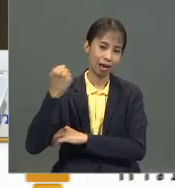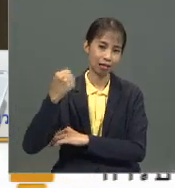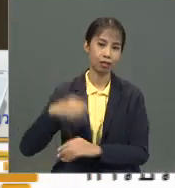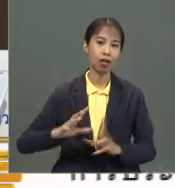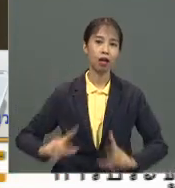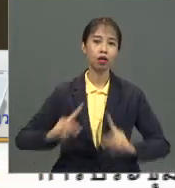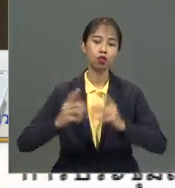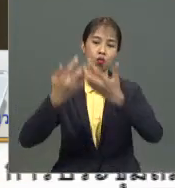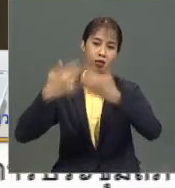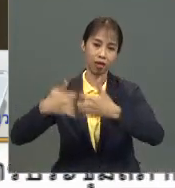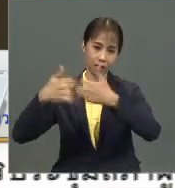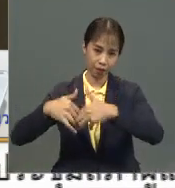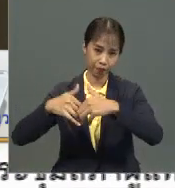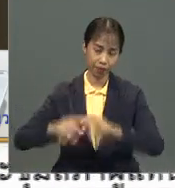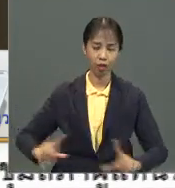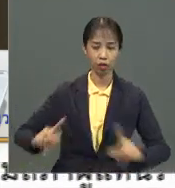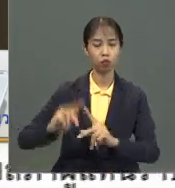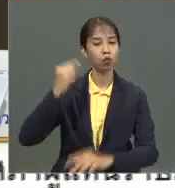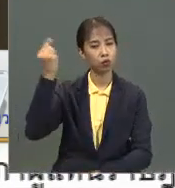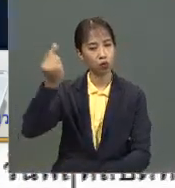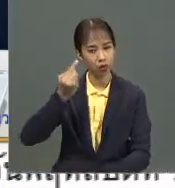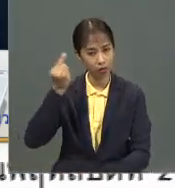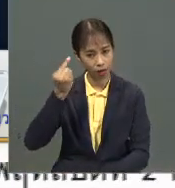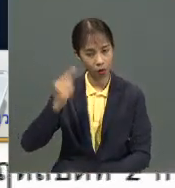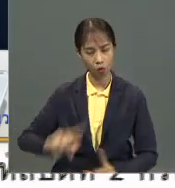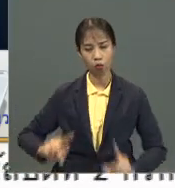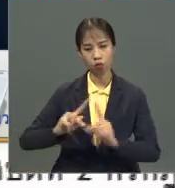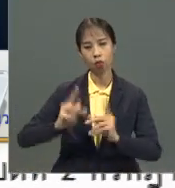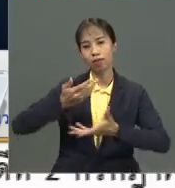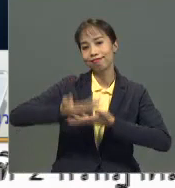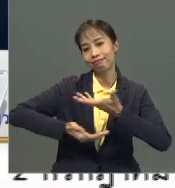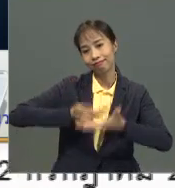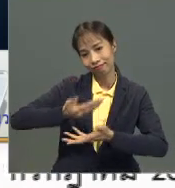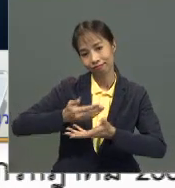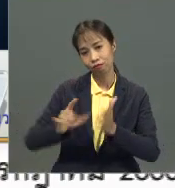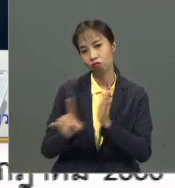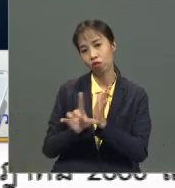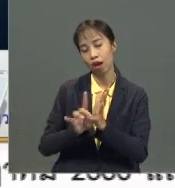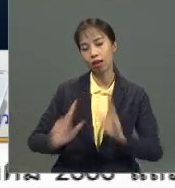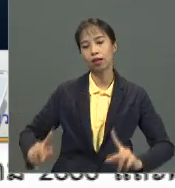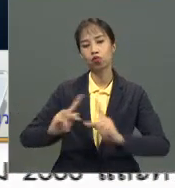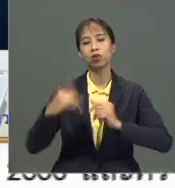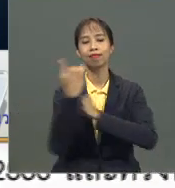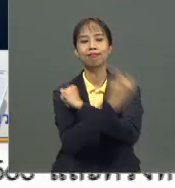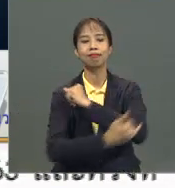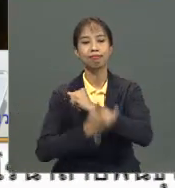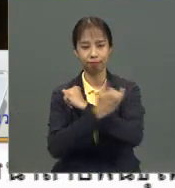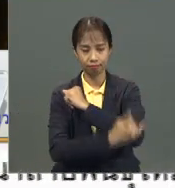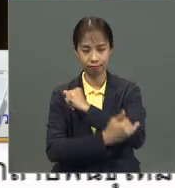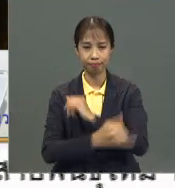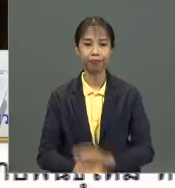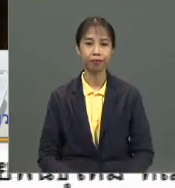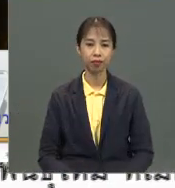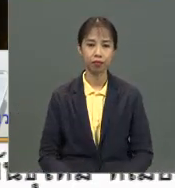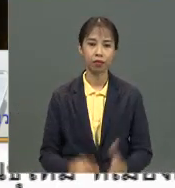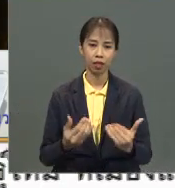คือกระทรวงอุตสาหกรรมกระทรวงการท่องเที่ยวและกีฬากระทรวงพาณิชย์และอันดับที่5ครับคือกระทรวงการต่างประเทศโดยร